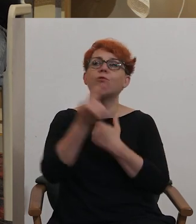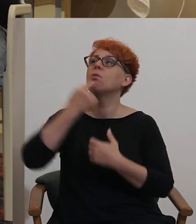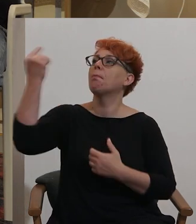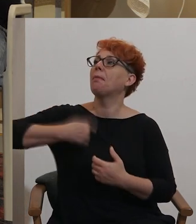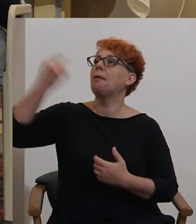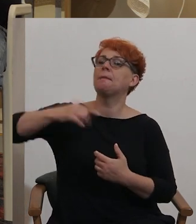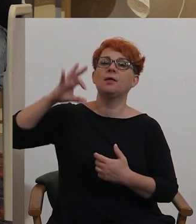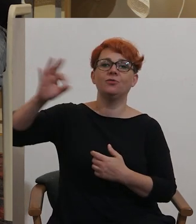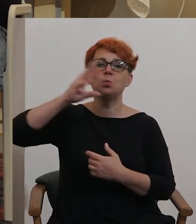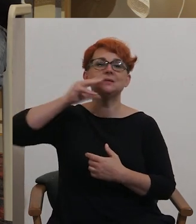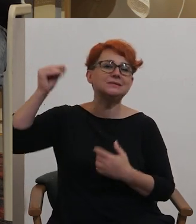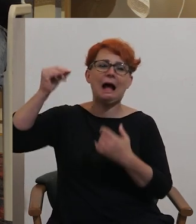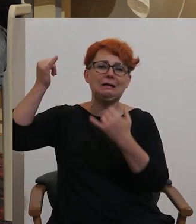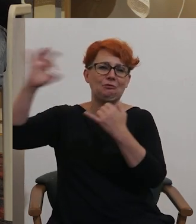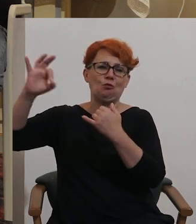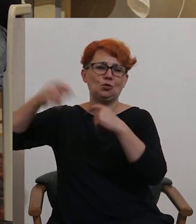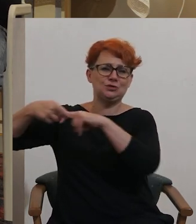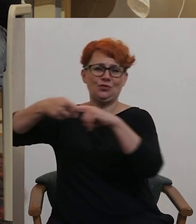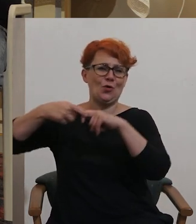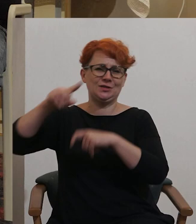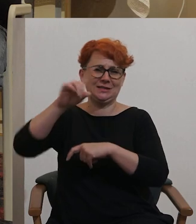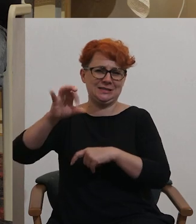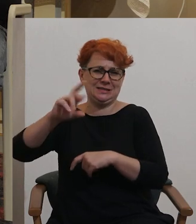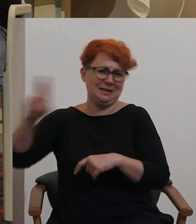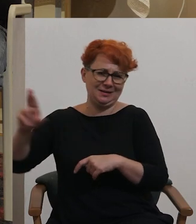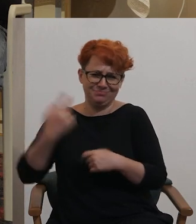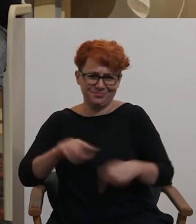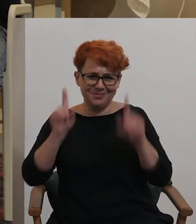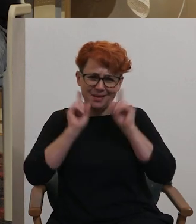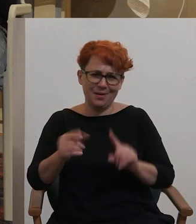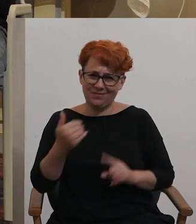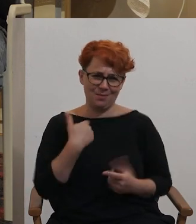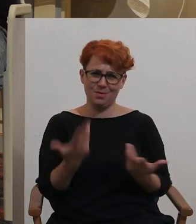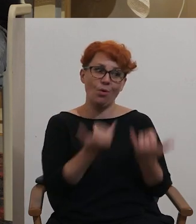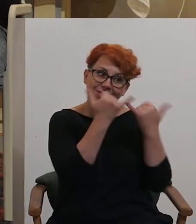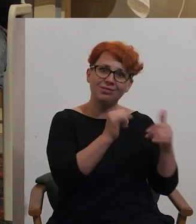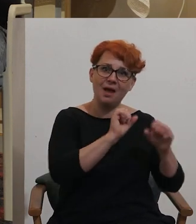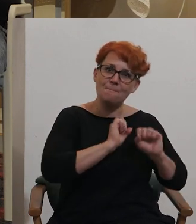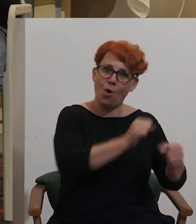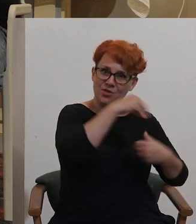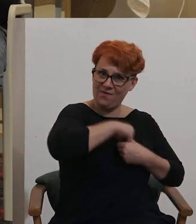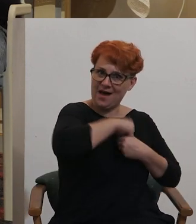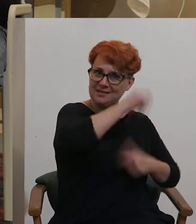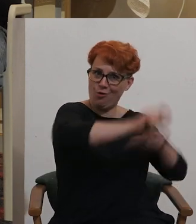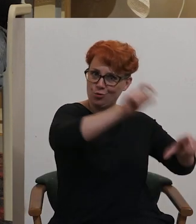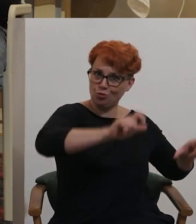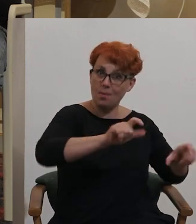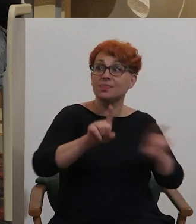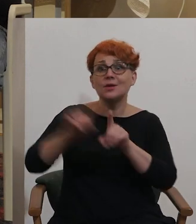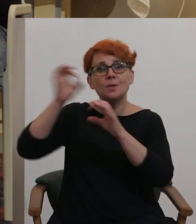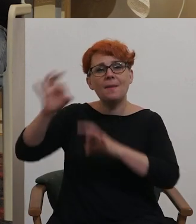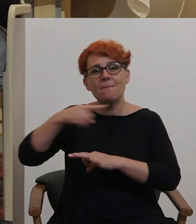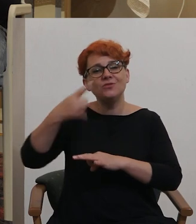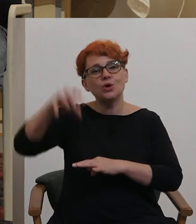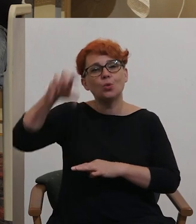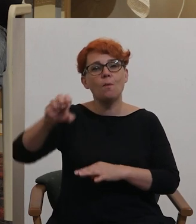zupełną, wierutną nieprawdą. I tutaj pani przywołała AK-owców.